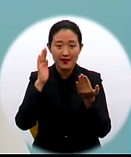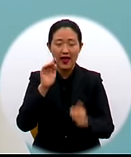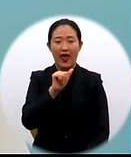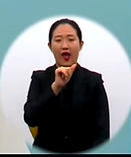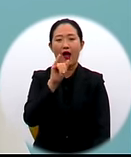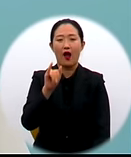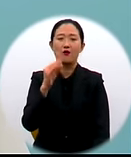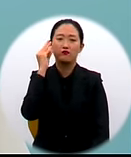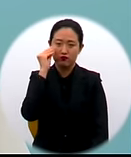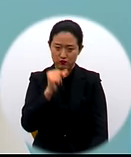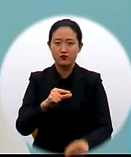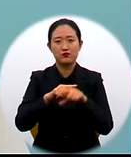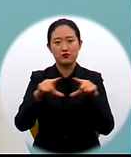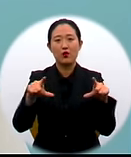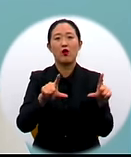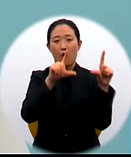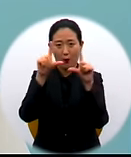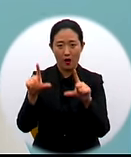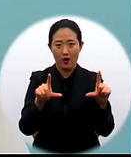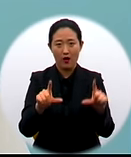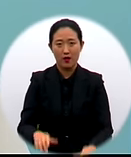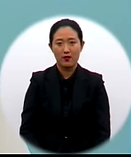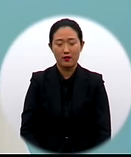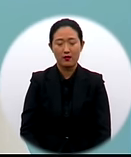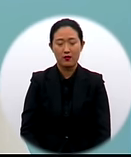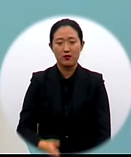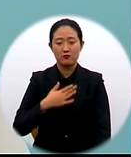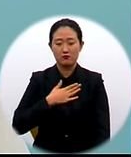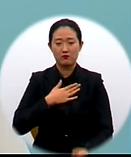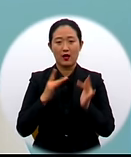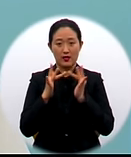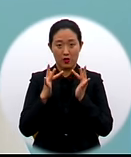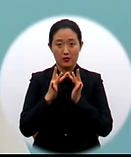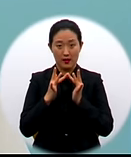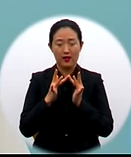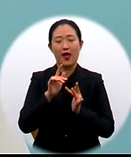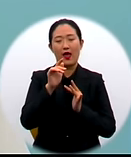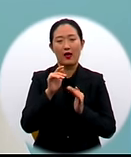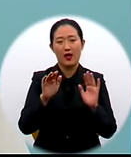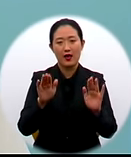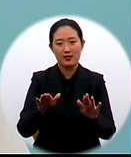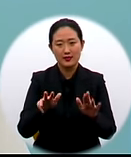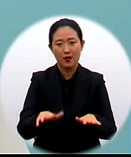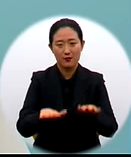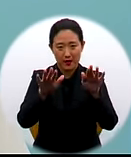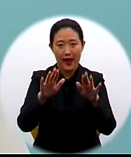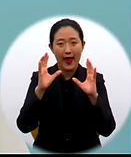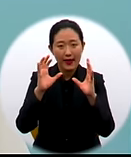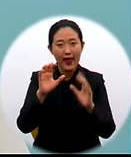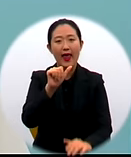초등학생 어릴수록 AI가 굉장히 일상화되어 있습니다. 우리에게 인터넷 같은 존재가 이 아이들에게 AI 같은 존재일 수